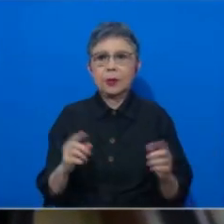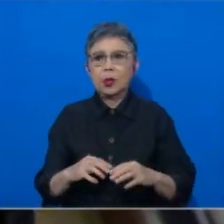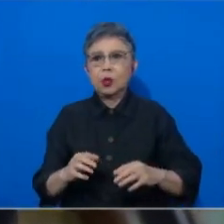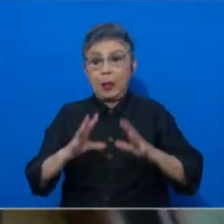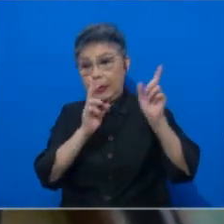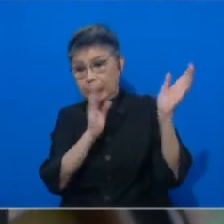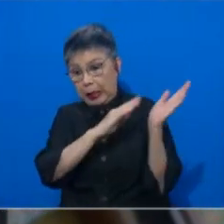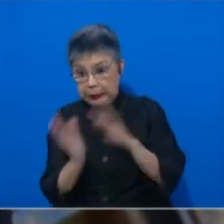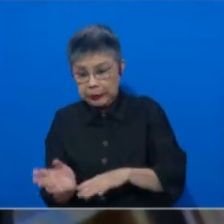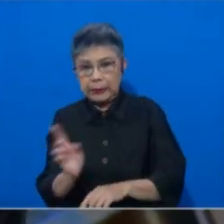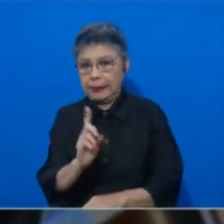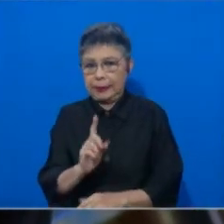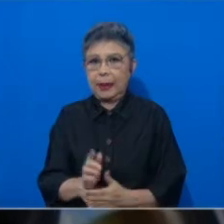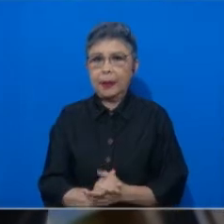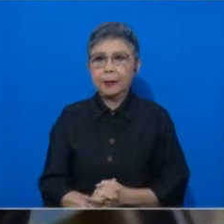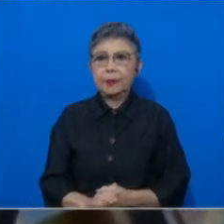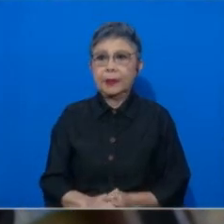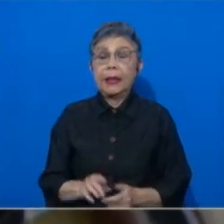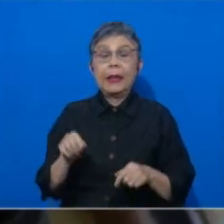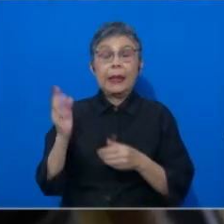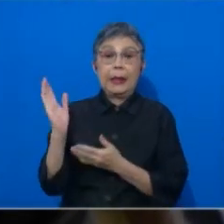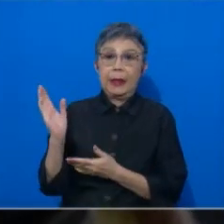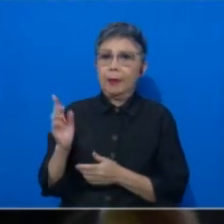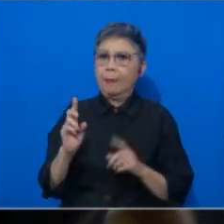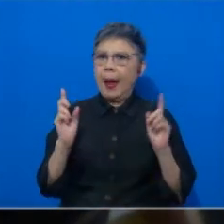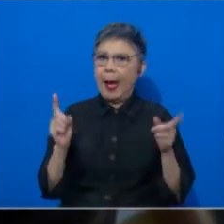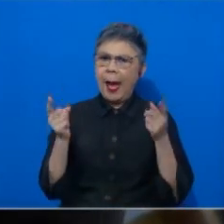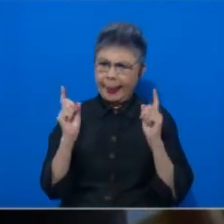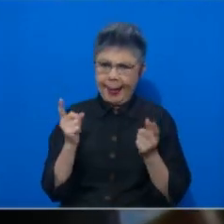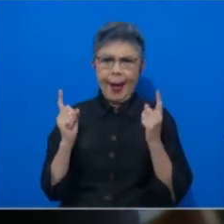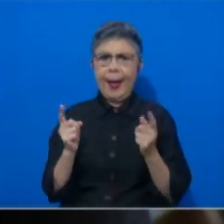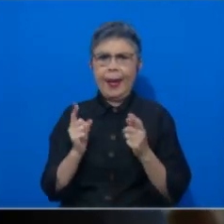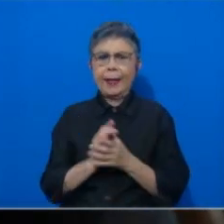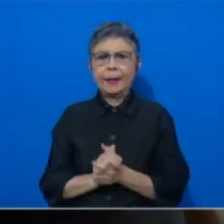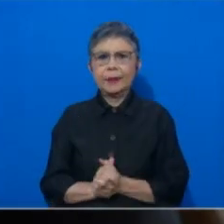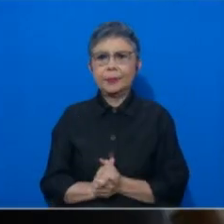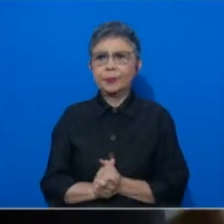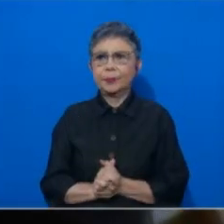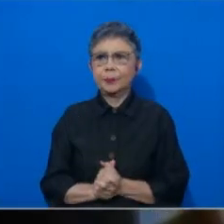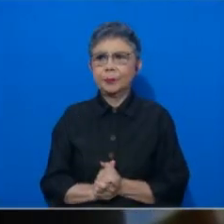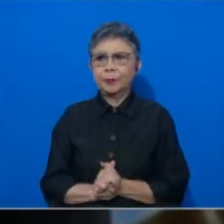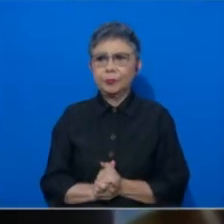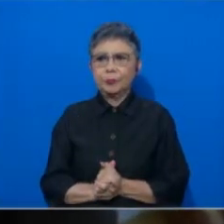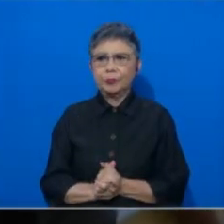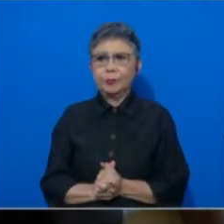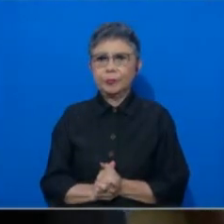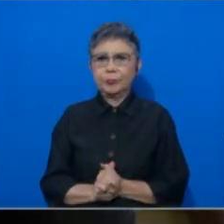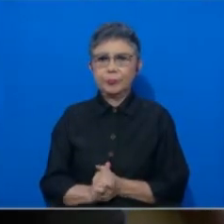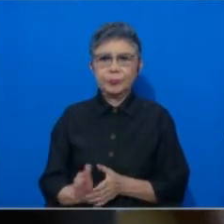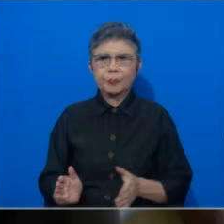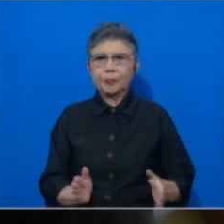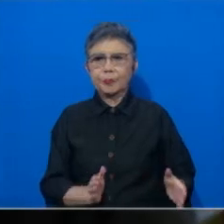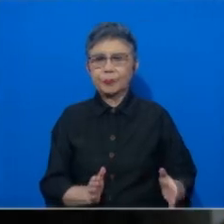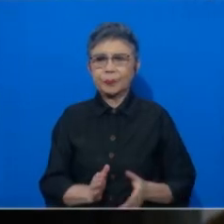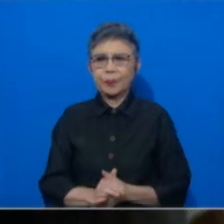tidak terjatuh ke bawah. Dan ini sangat berbahaya. Ahmad Fikri, Sukabumi, Jawa Barat.